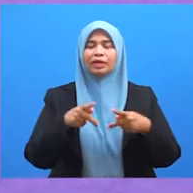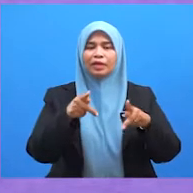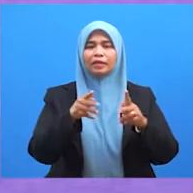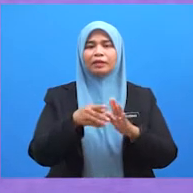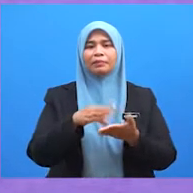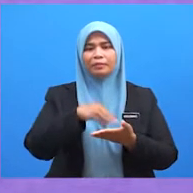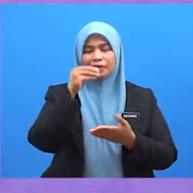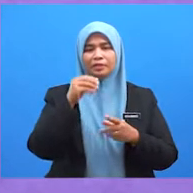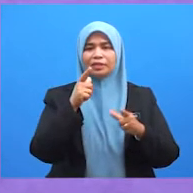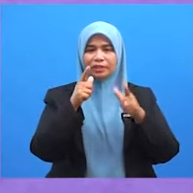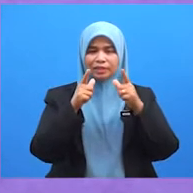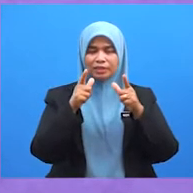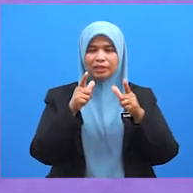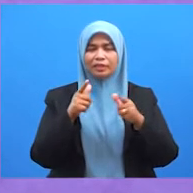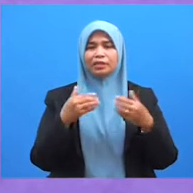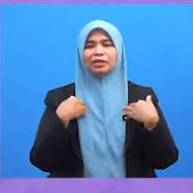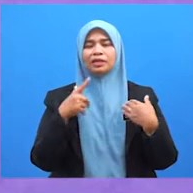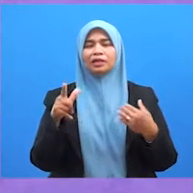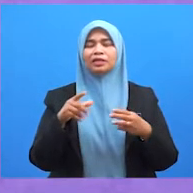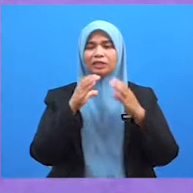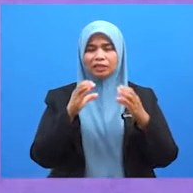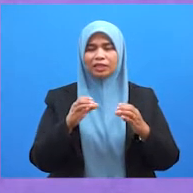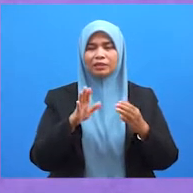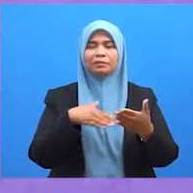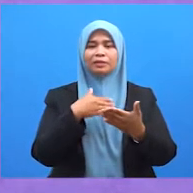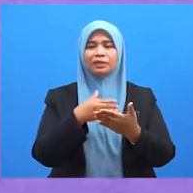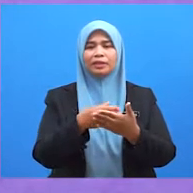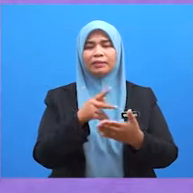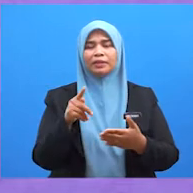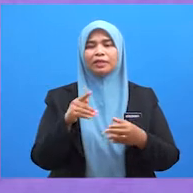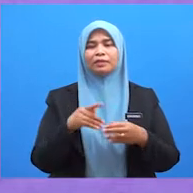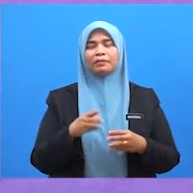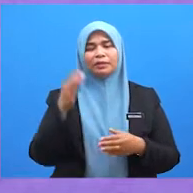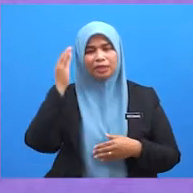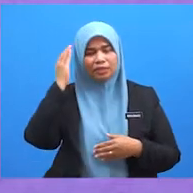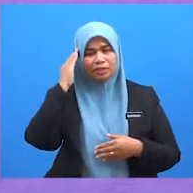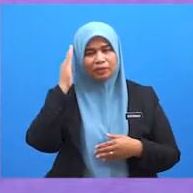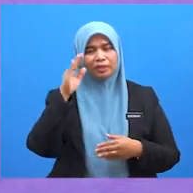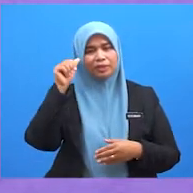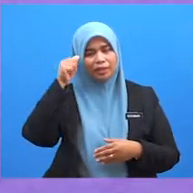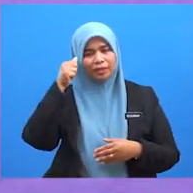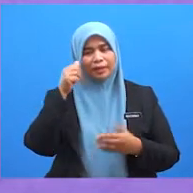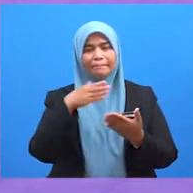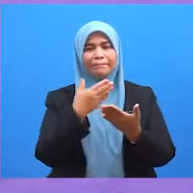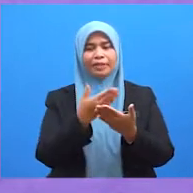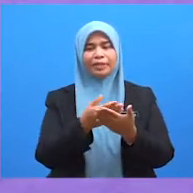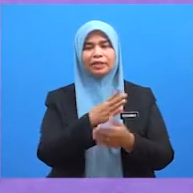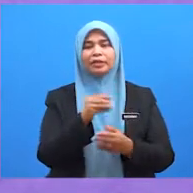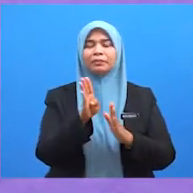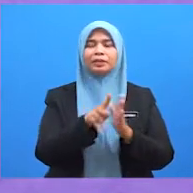Kaedah pembelajaran lisan merupakan cara penyampaian pengetahuan yang dianggap baik dan